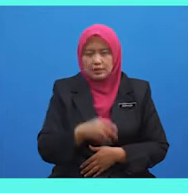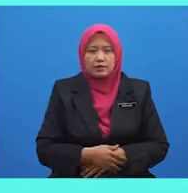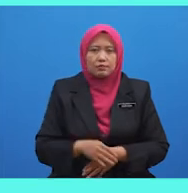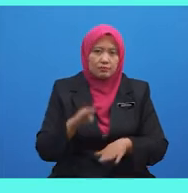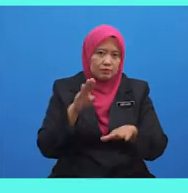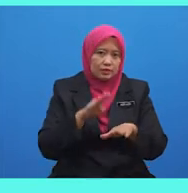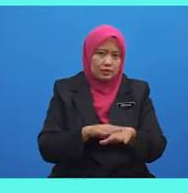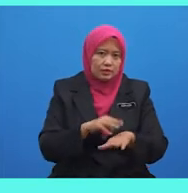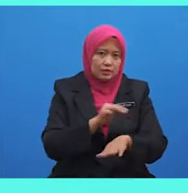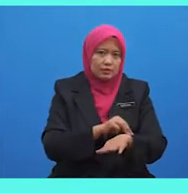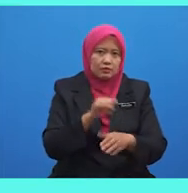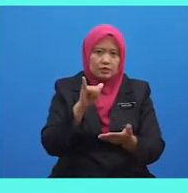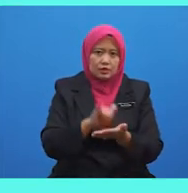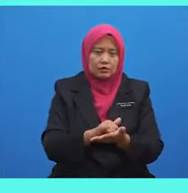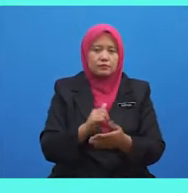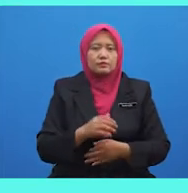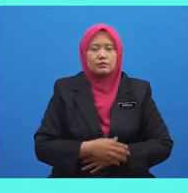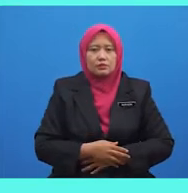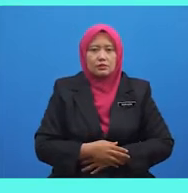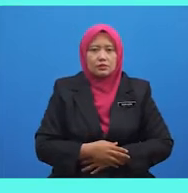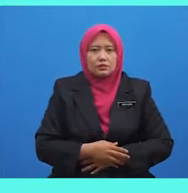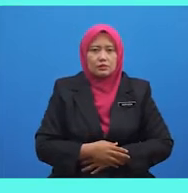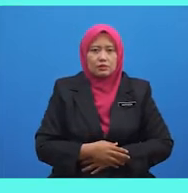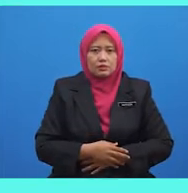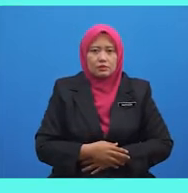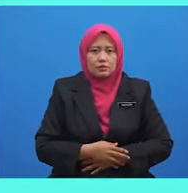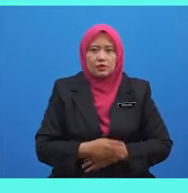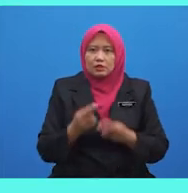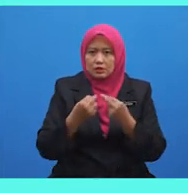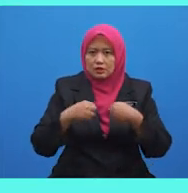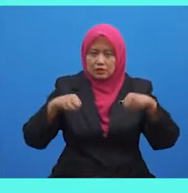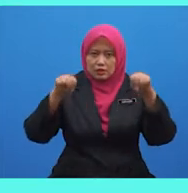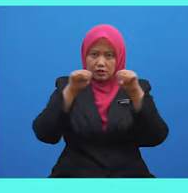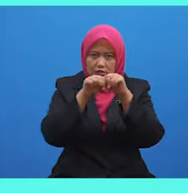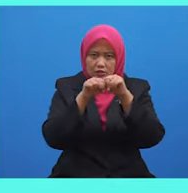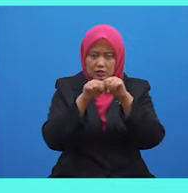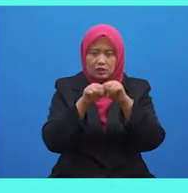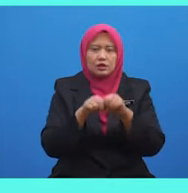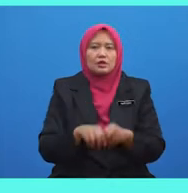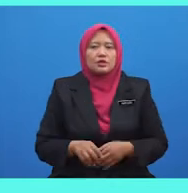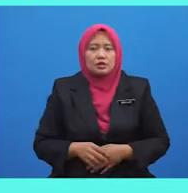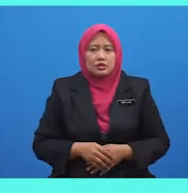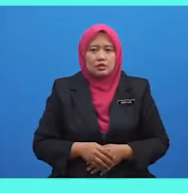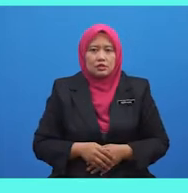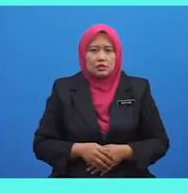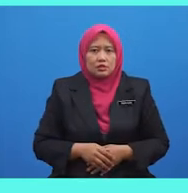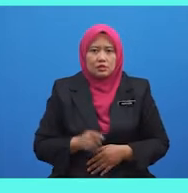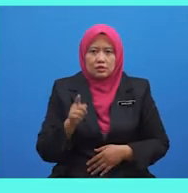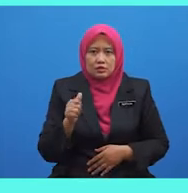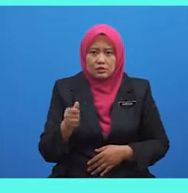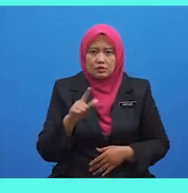pada zaman itu. Iktibar yang boleh kita ambil daripada Kesultanan Johor Riau ini ialah pentingnya